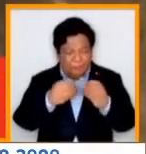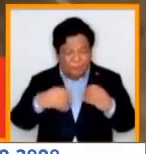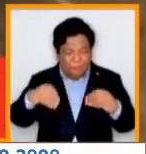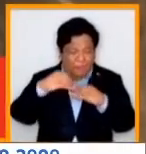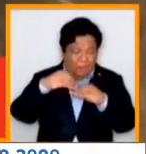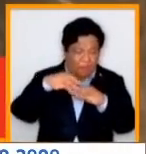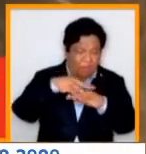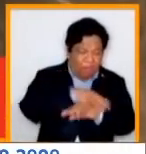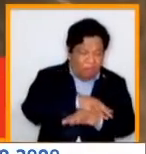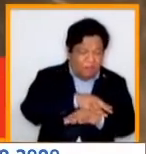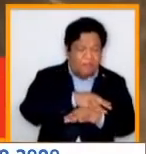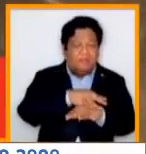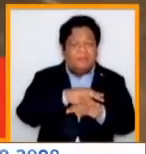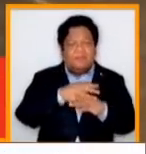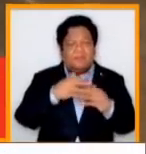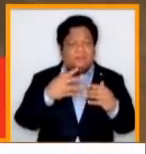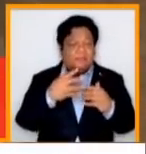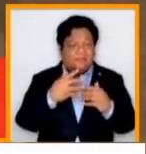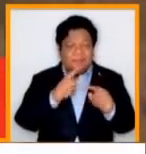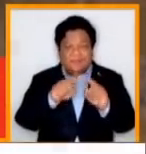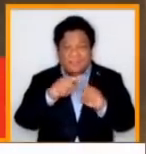mga truso dyan sa taas.